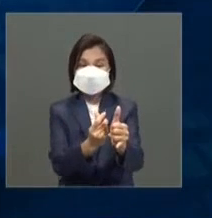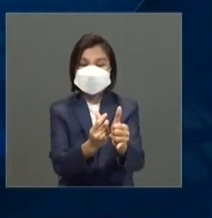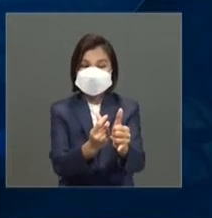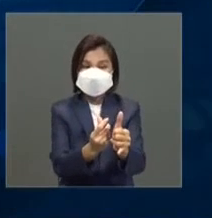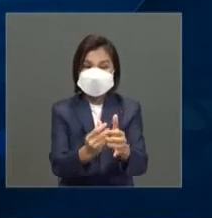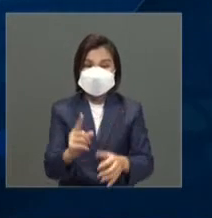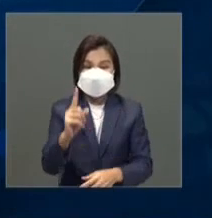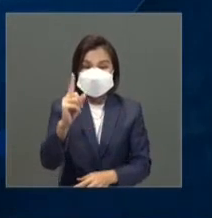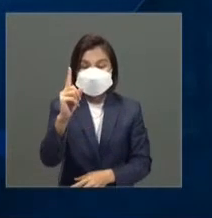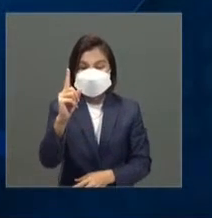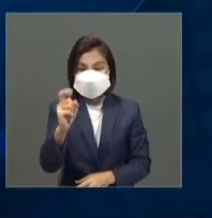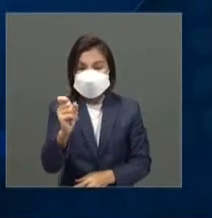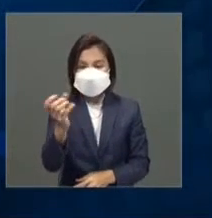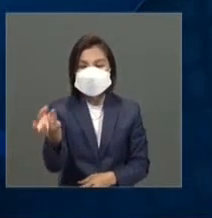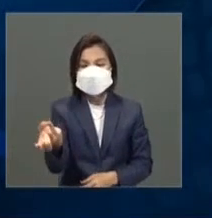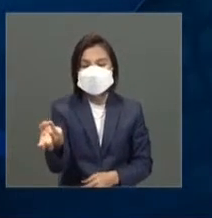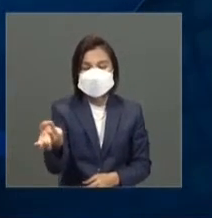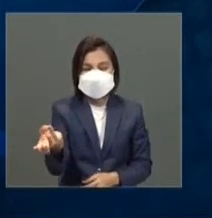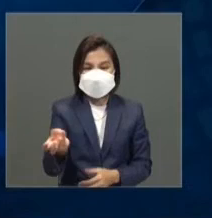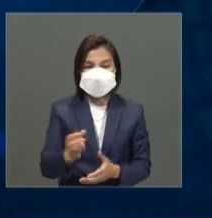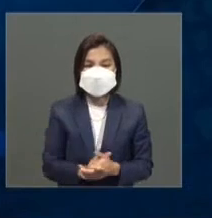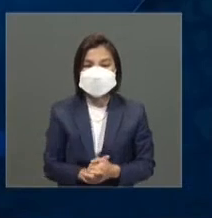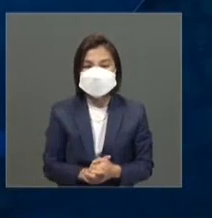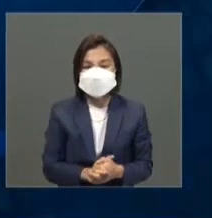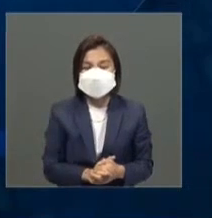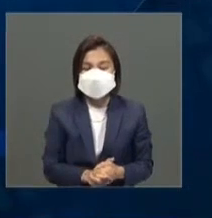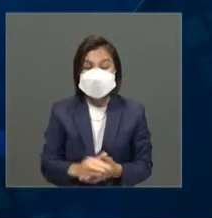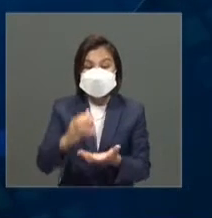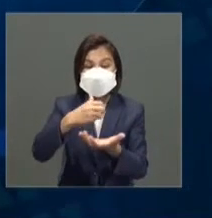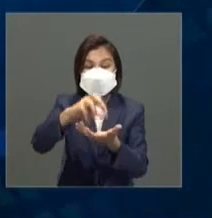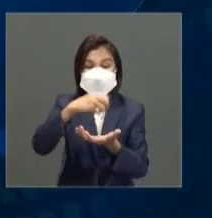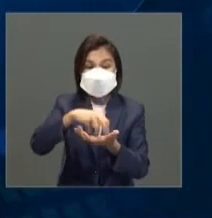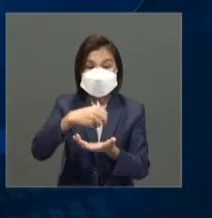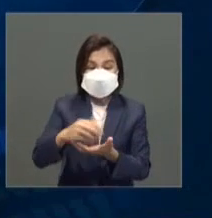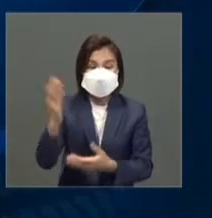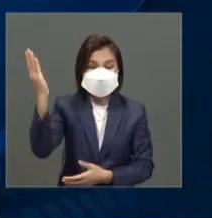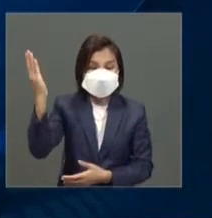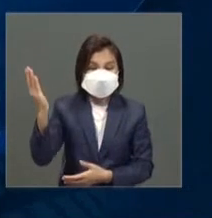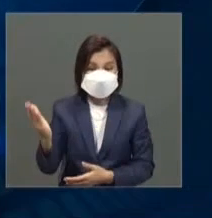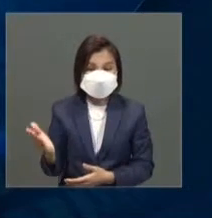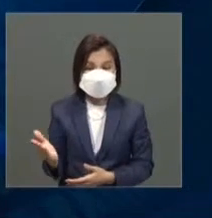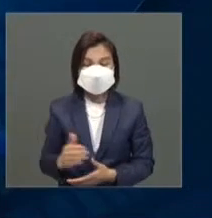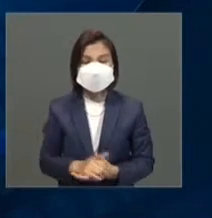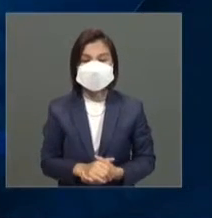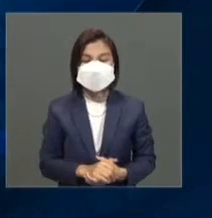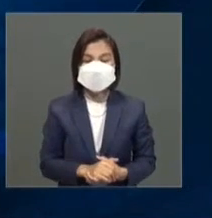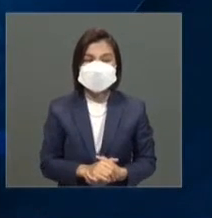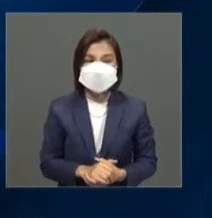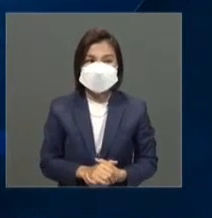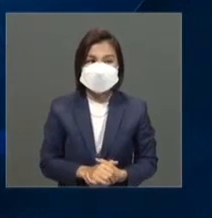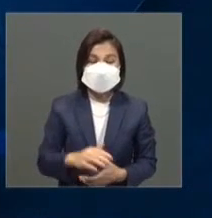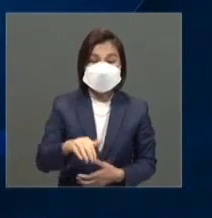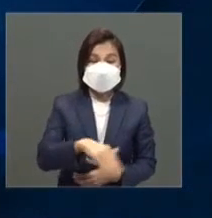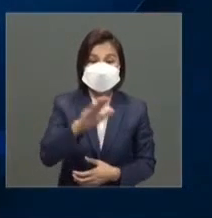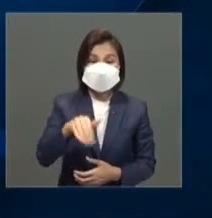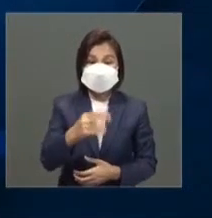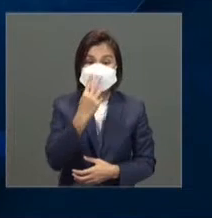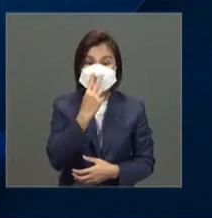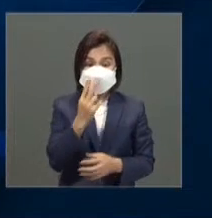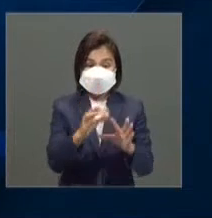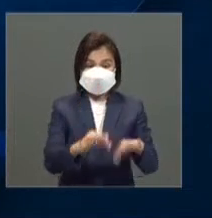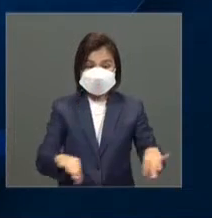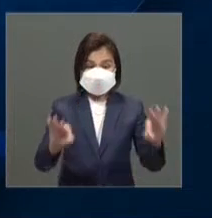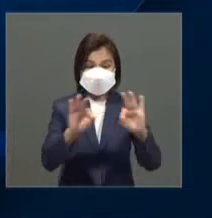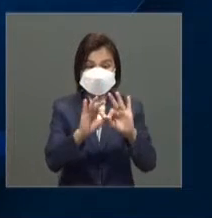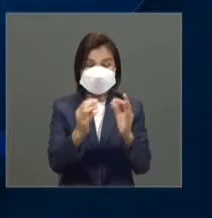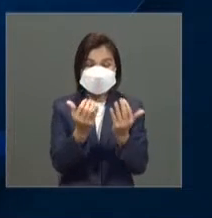อัตราการเสียชีวิตที่น้อยกว่านะครับนี่ก็คือสิ่งที่เราได้พยายามที่จะสื่อสารออกไปเพราะฉะนั้นความสำคัญในช่วงต